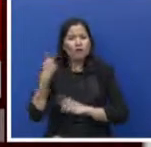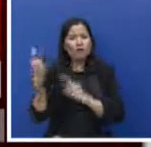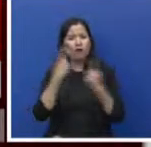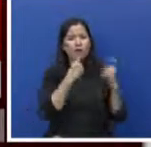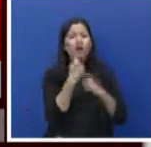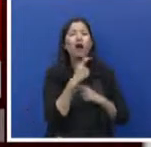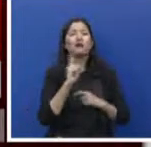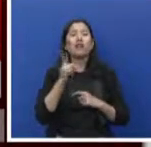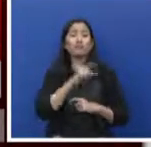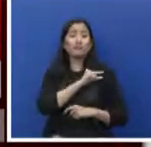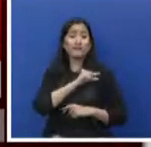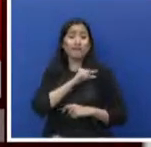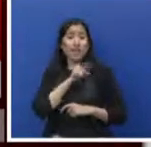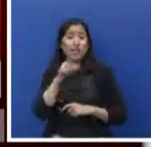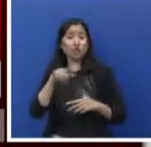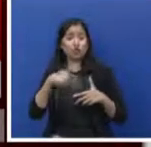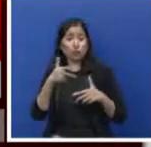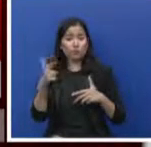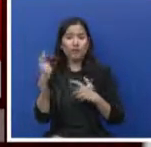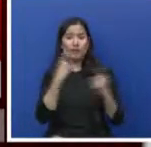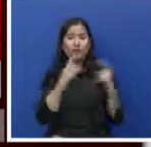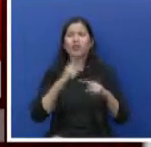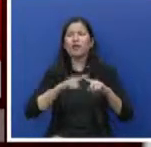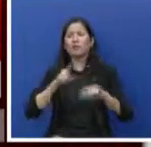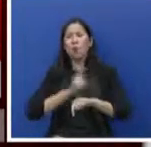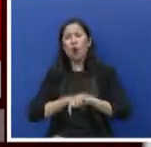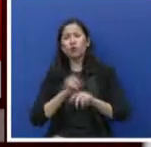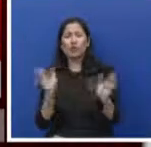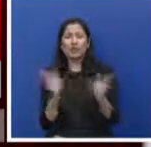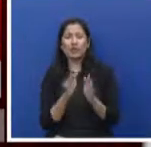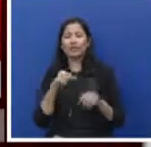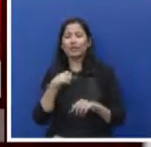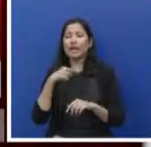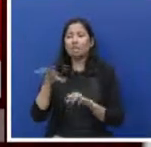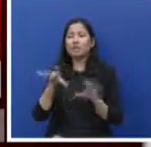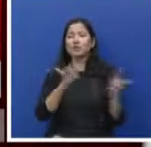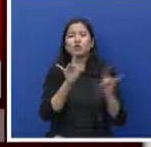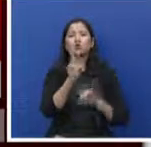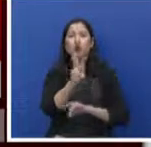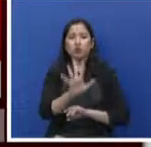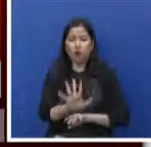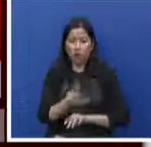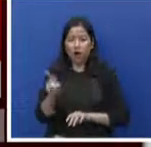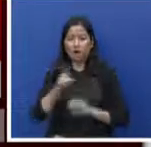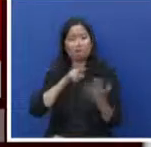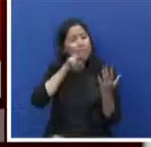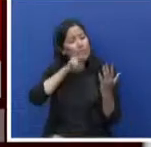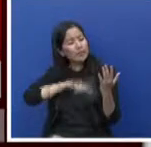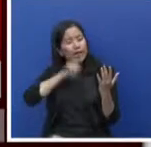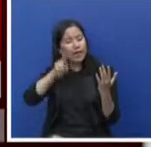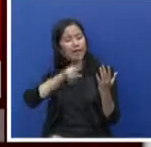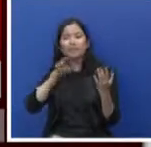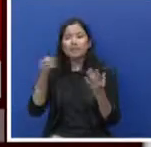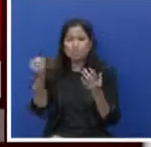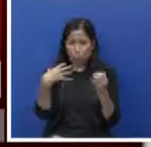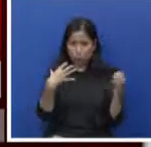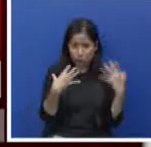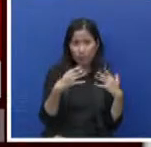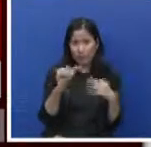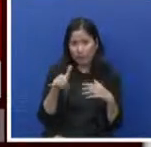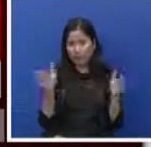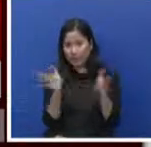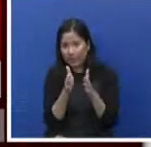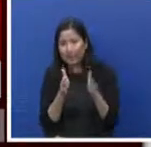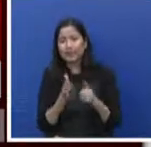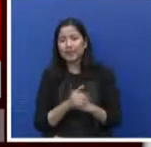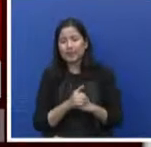dari peserta yang ada di Zoom kali ini. Namun karena waktu kita terbatas, saya pilih dua saja untuk kita bacakan dan silakan nanti untuk dijawab sesingkat mungkin ya.